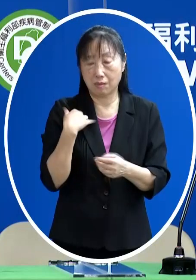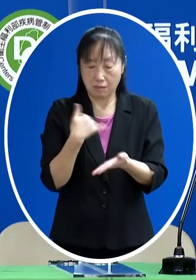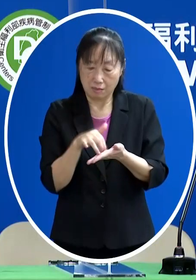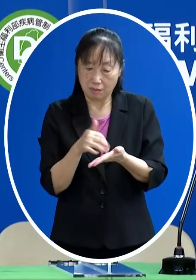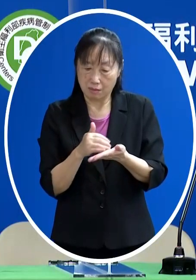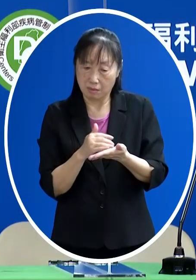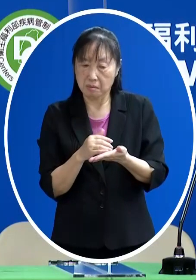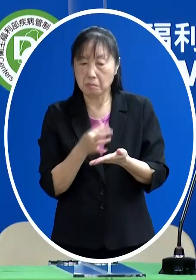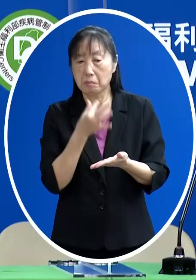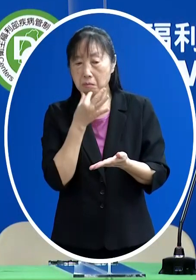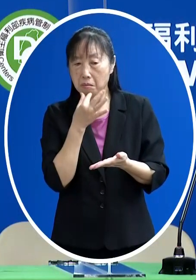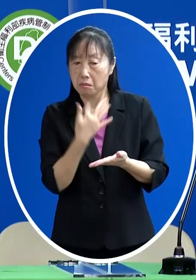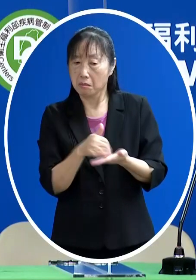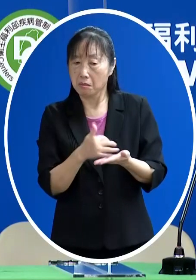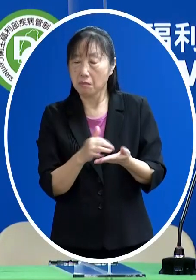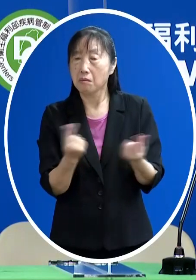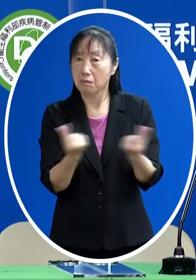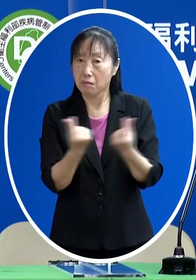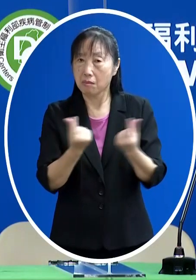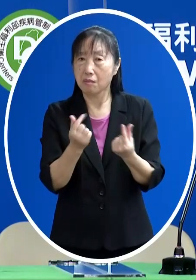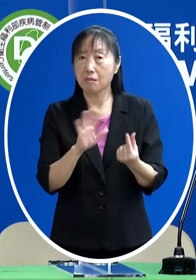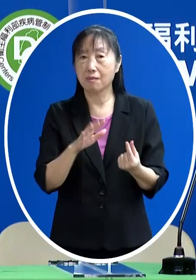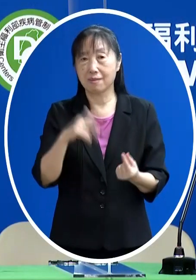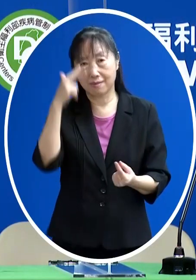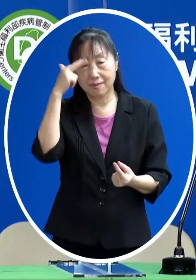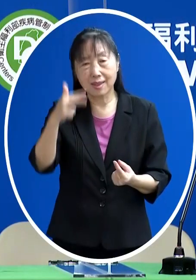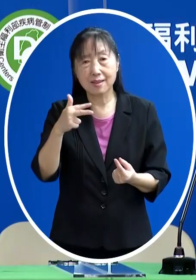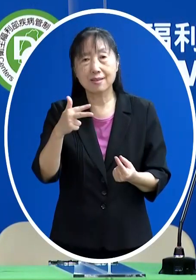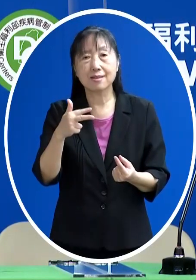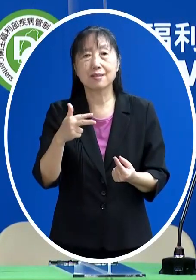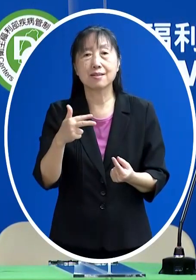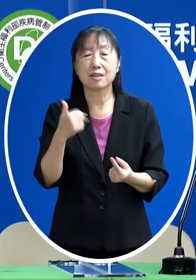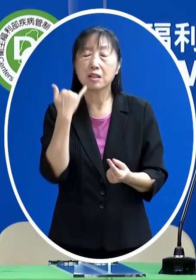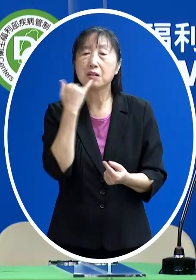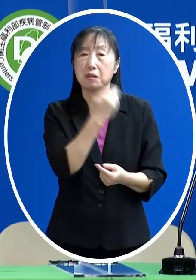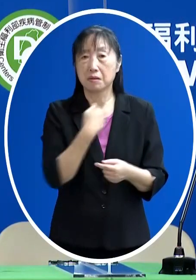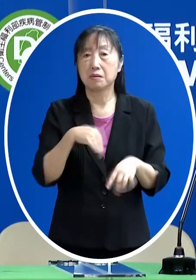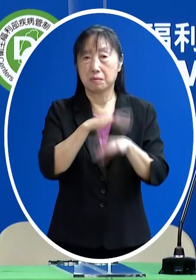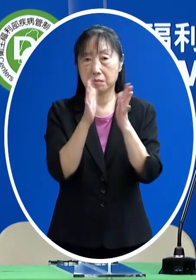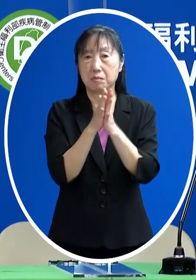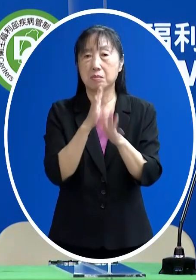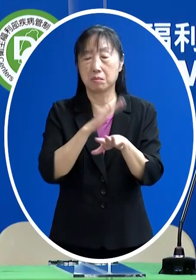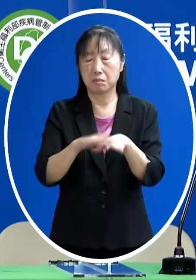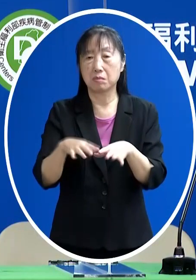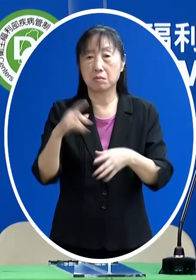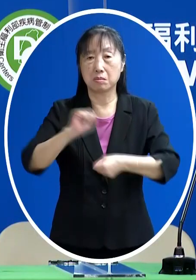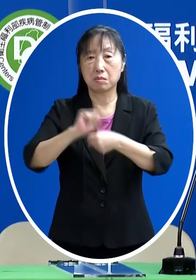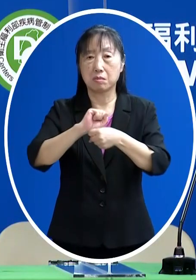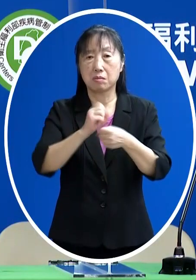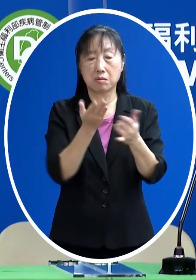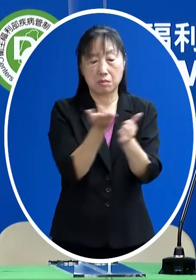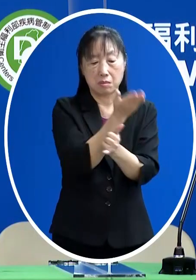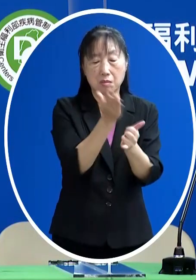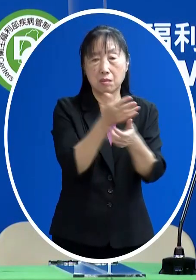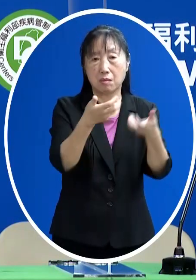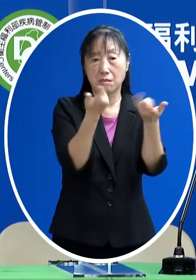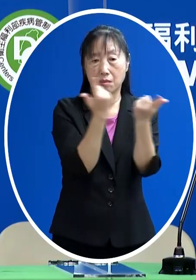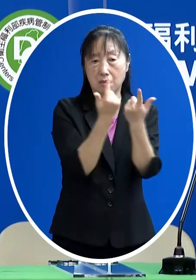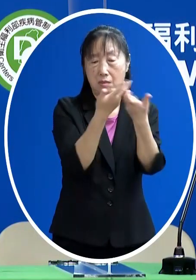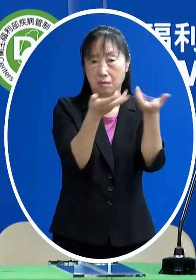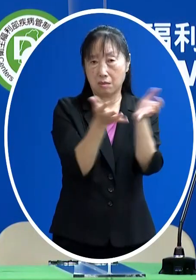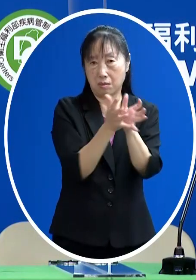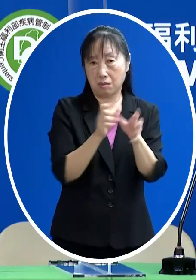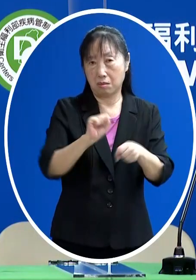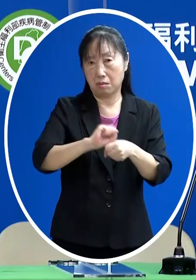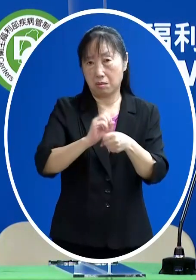上是一样哈。那我预期在下周开始，这个我们整体也会开始上升啊。那北部可能上升的会更多一点。那所以